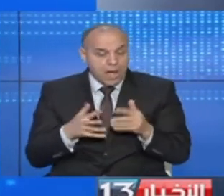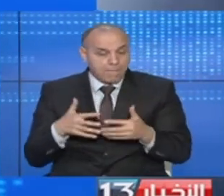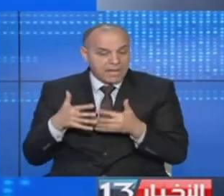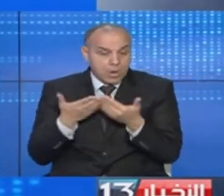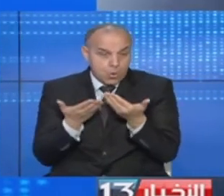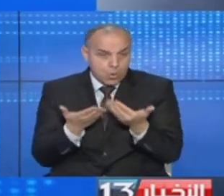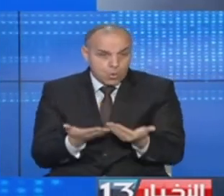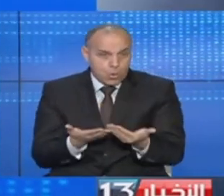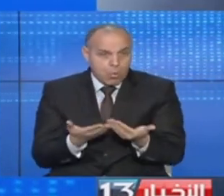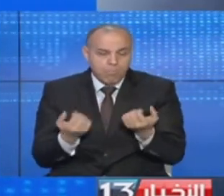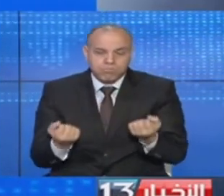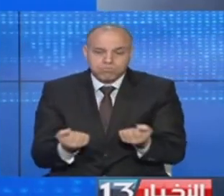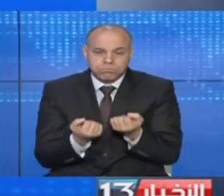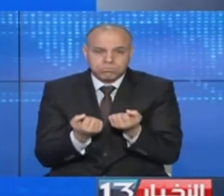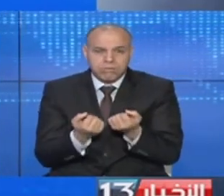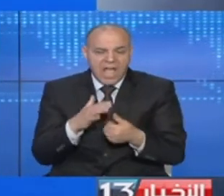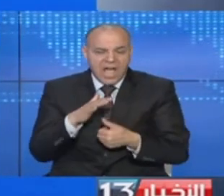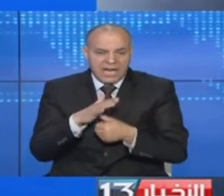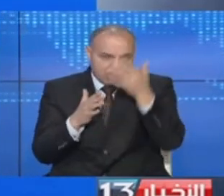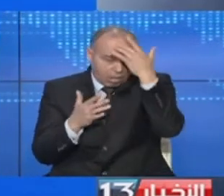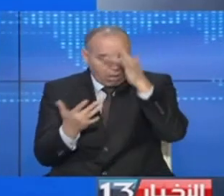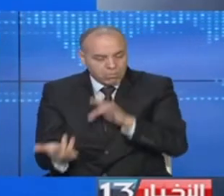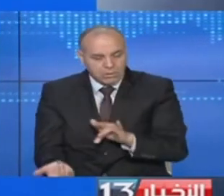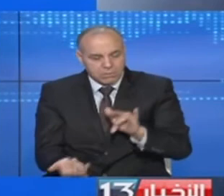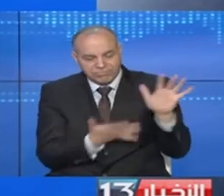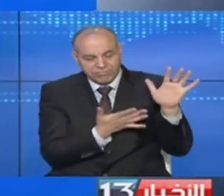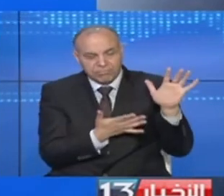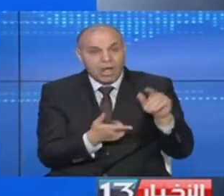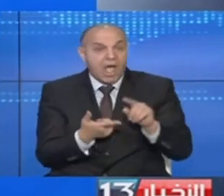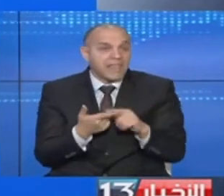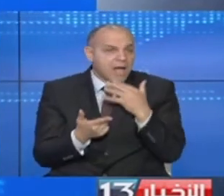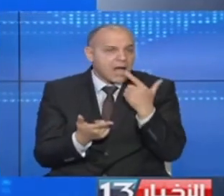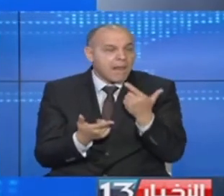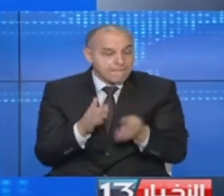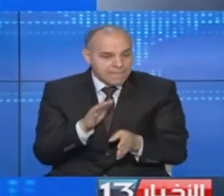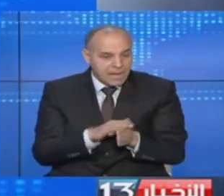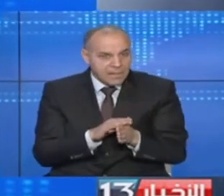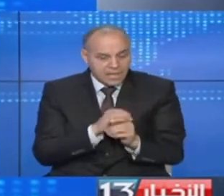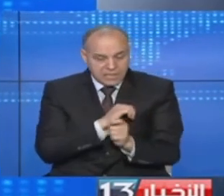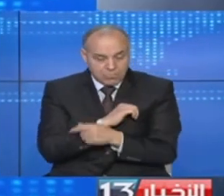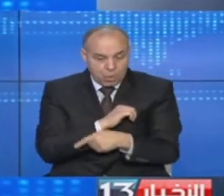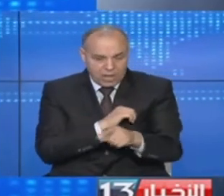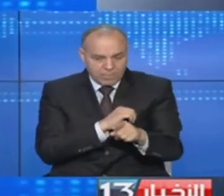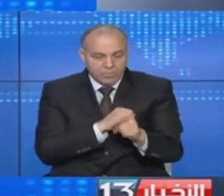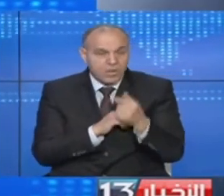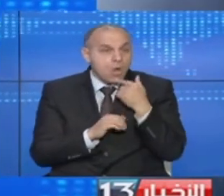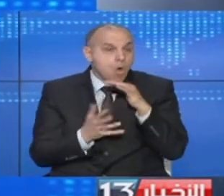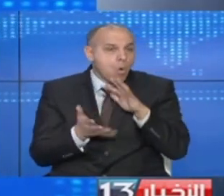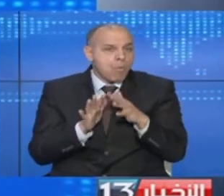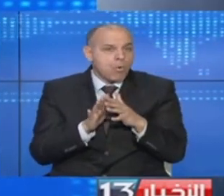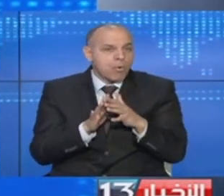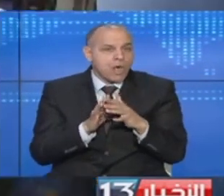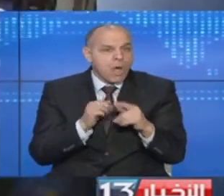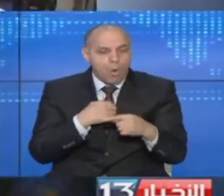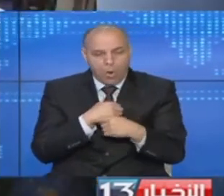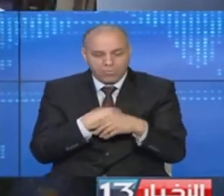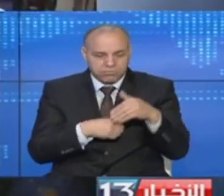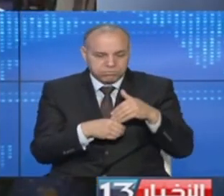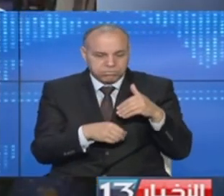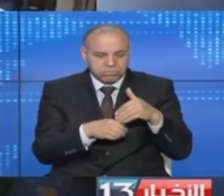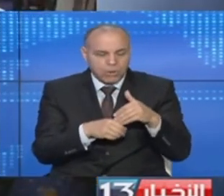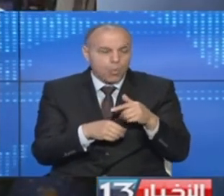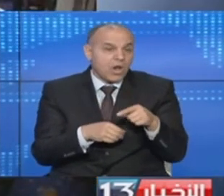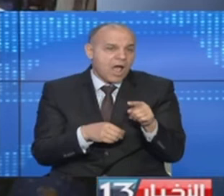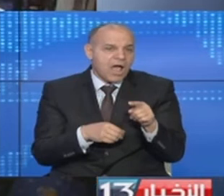الأمريكي اليوم حملتهم لعزل الرئيس دونالد ترامب من منصبه في بداية أسبوع ربما ينتهي بتصويت